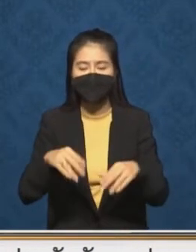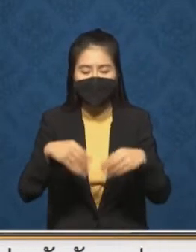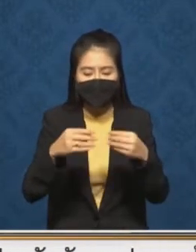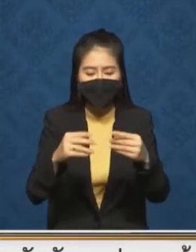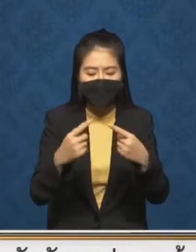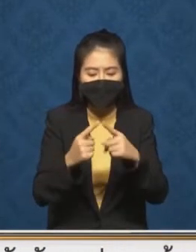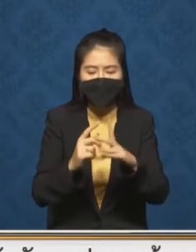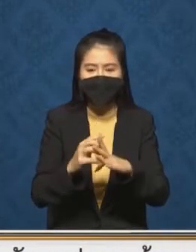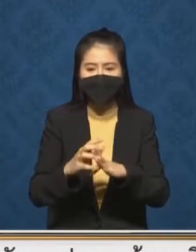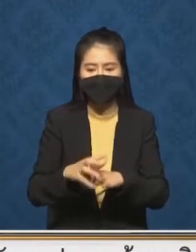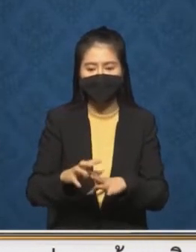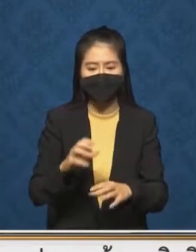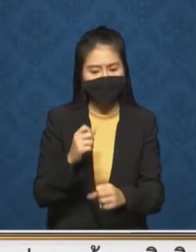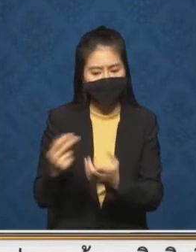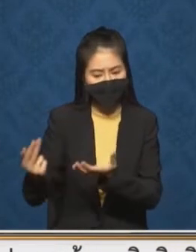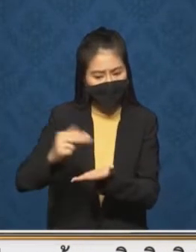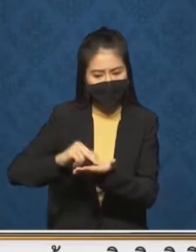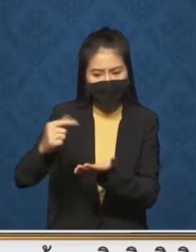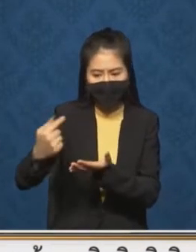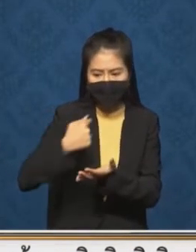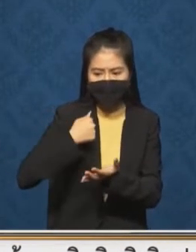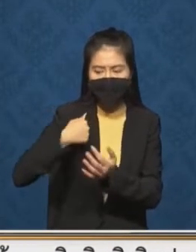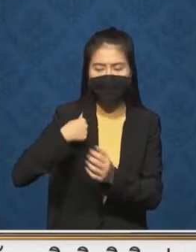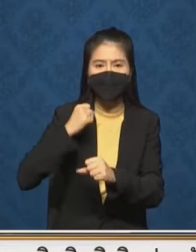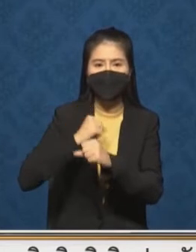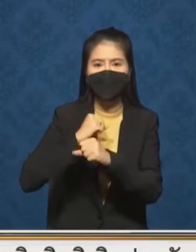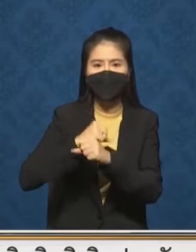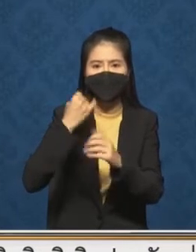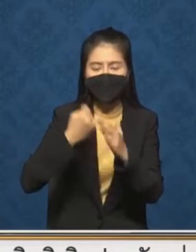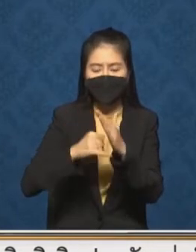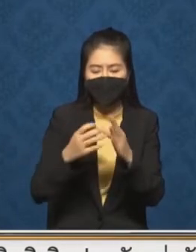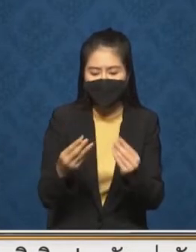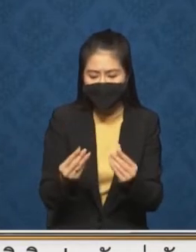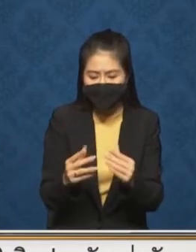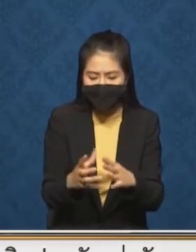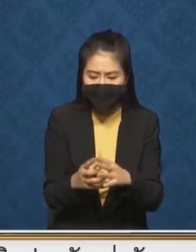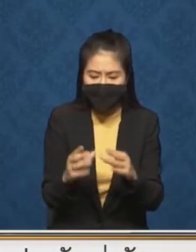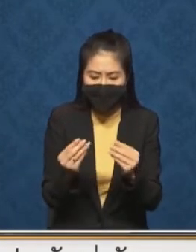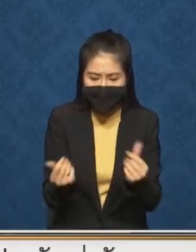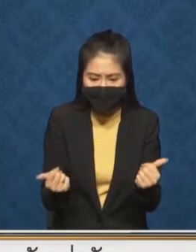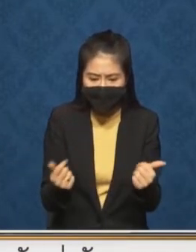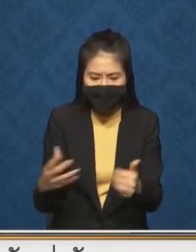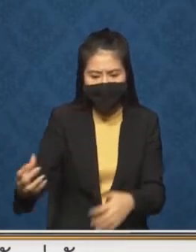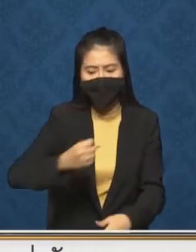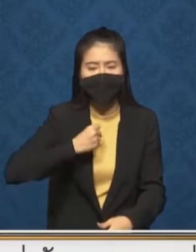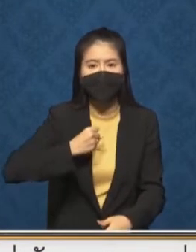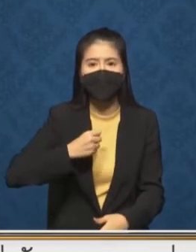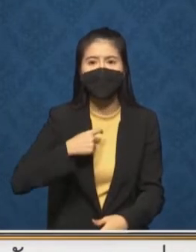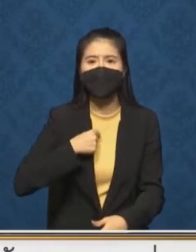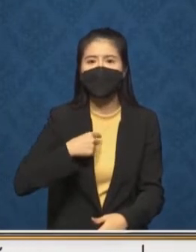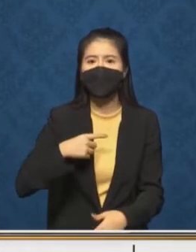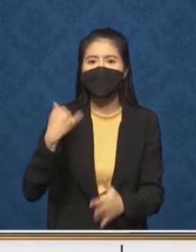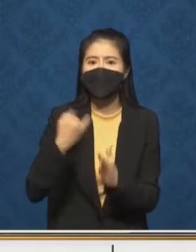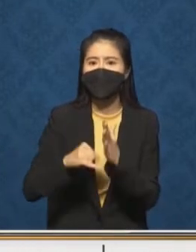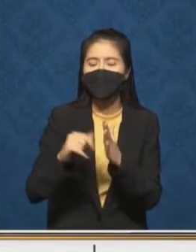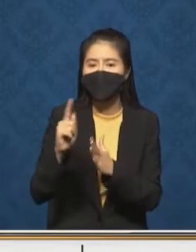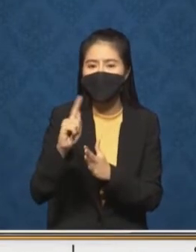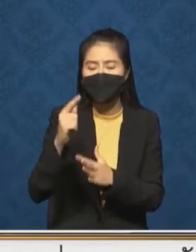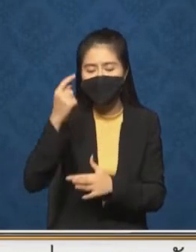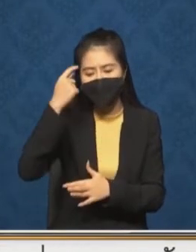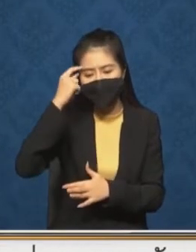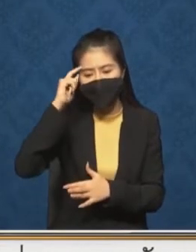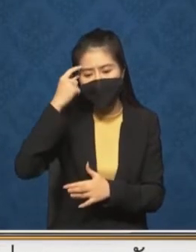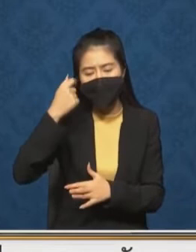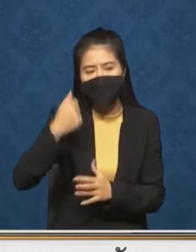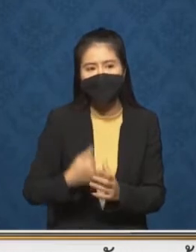ครัแล้คดไปถสาร ที่นี้ผมปลากใจนินึ ที่ตองตคถามตรงนี้ว่อัี้